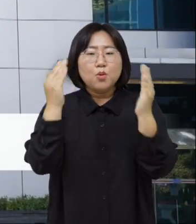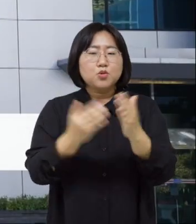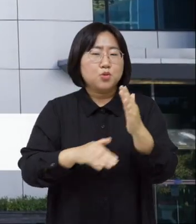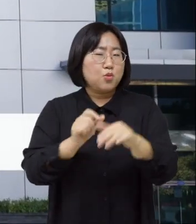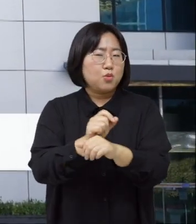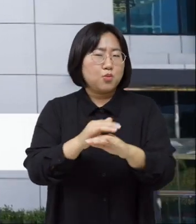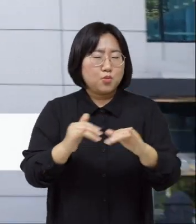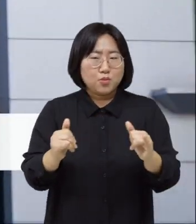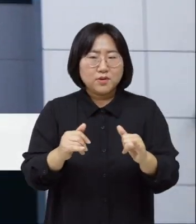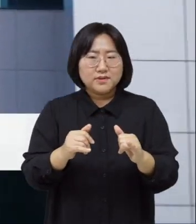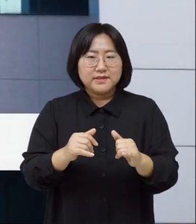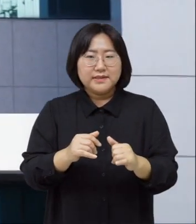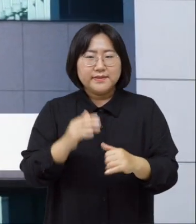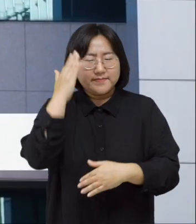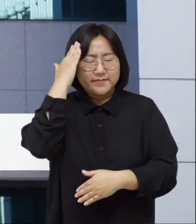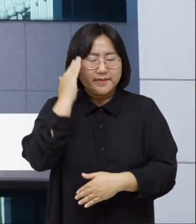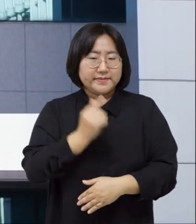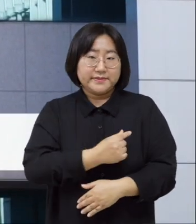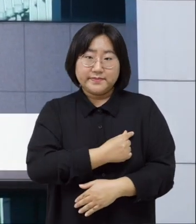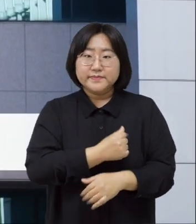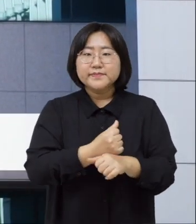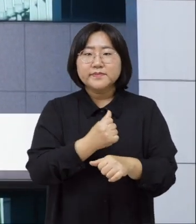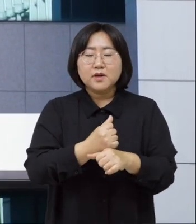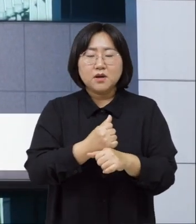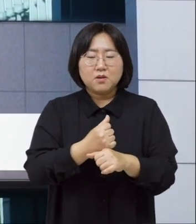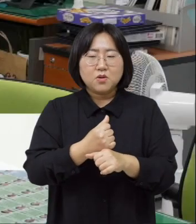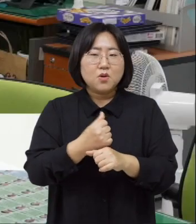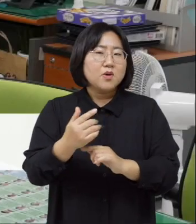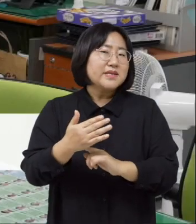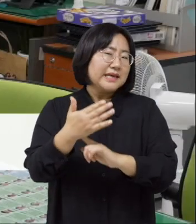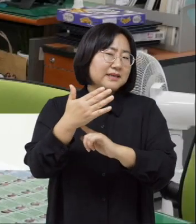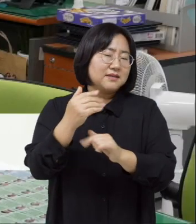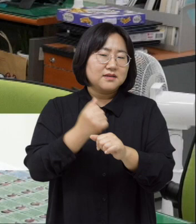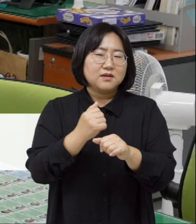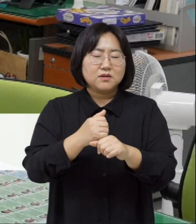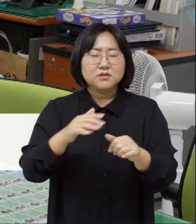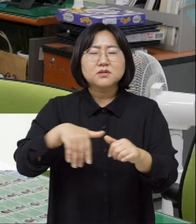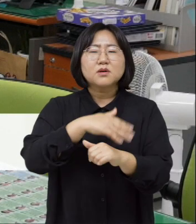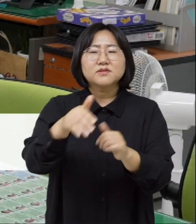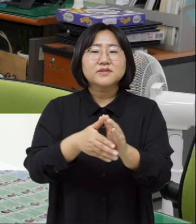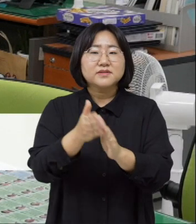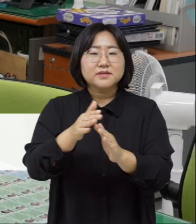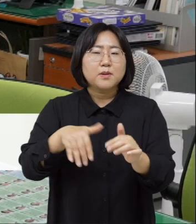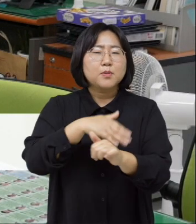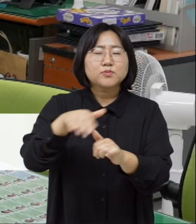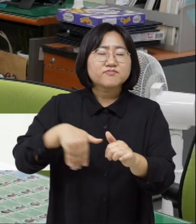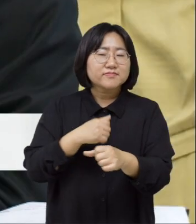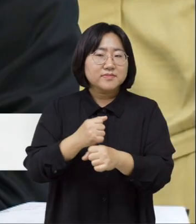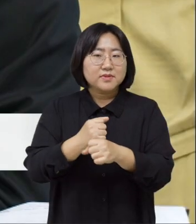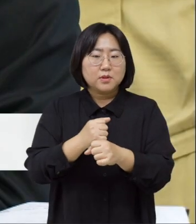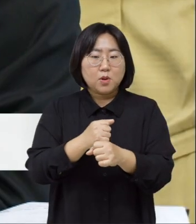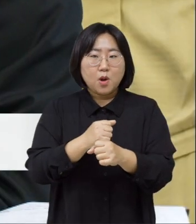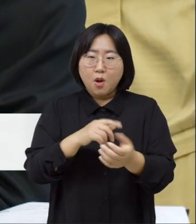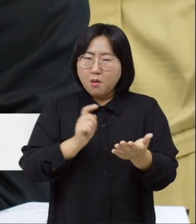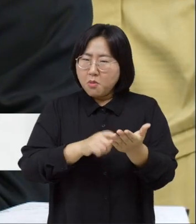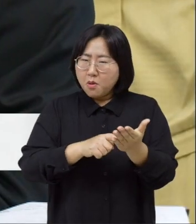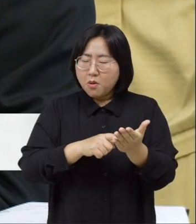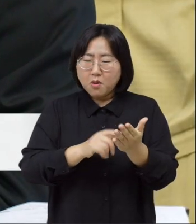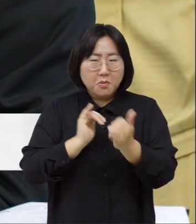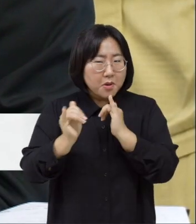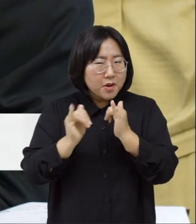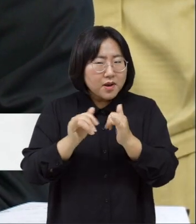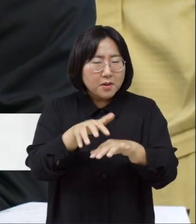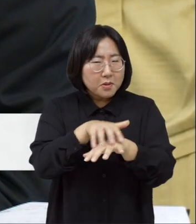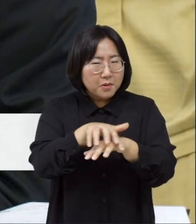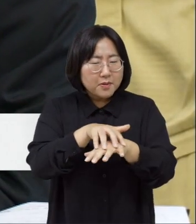검은색 리본을 달고 조기를 개항하는 등 전시민 애도 분위기를 조성하고 비상연락체계를 유지하는